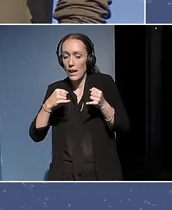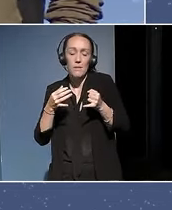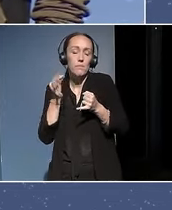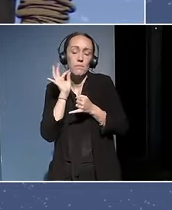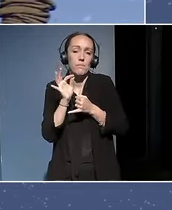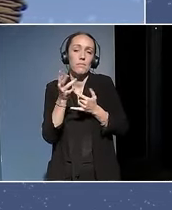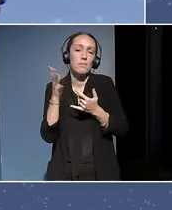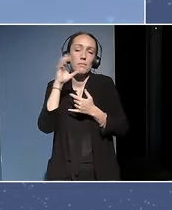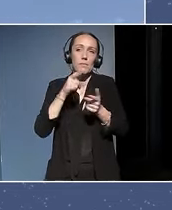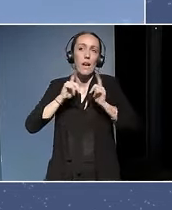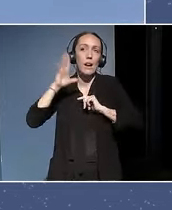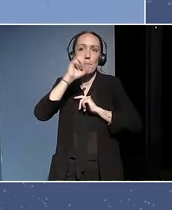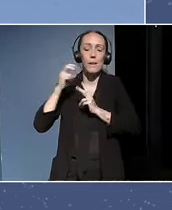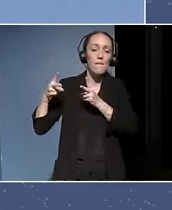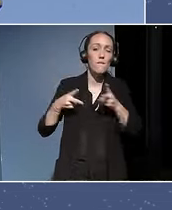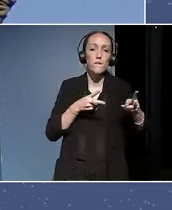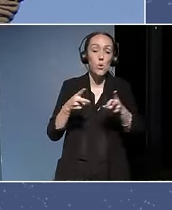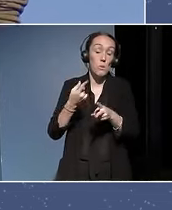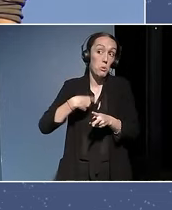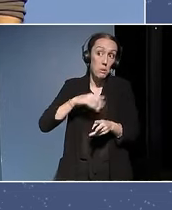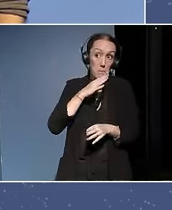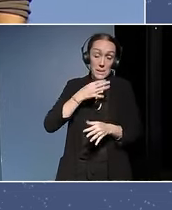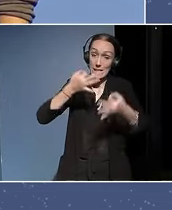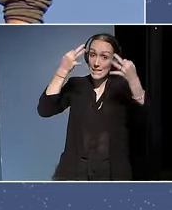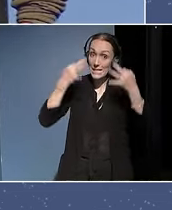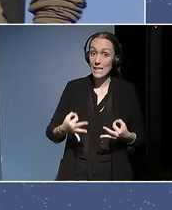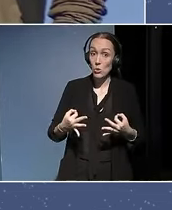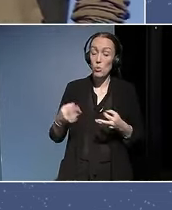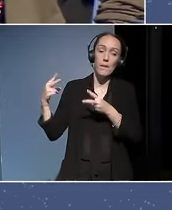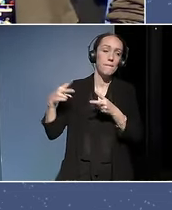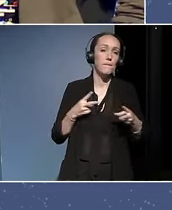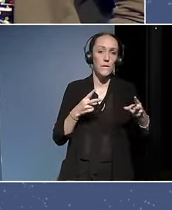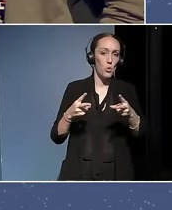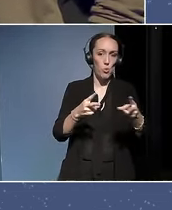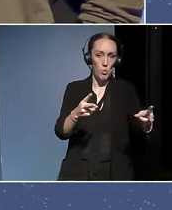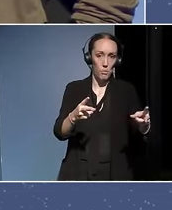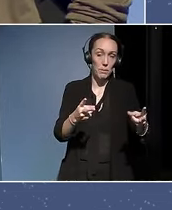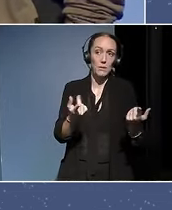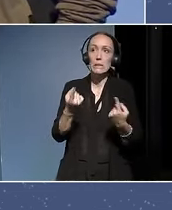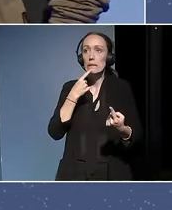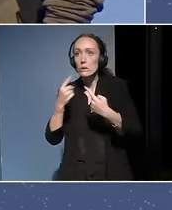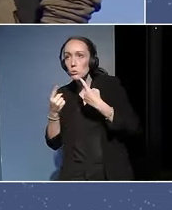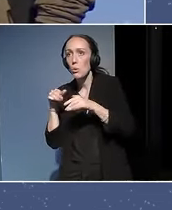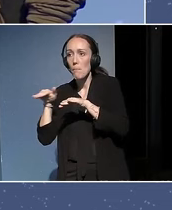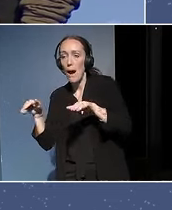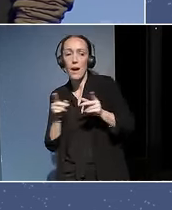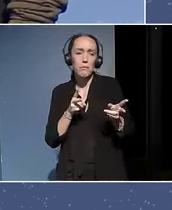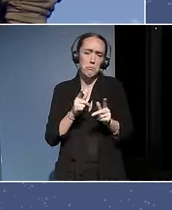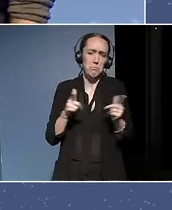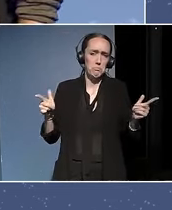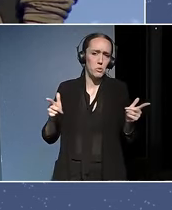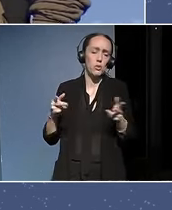fluviali quindi siamo abbastanza sicuri che fossero fiumi diciamo Cè C'è poco da discutere sul fatto che fossero fiumi